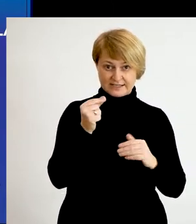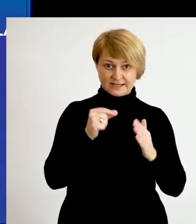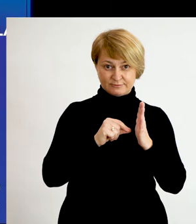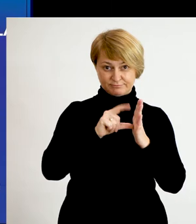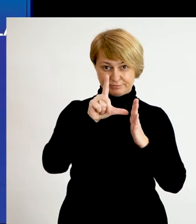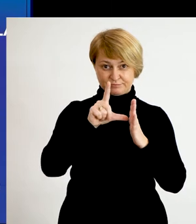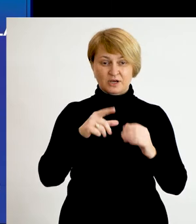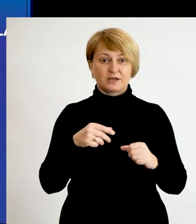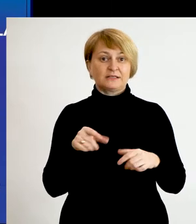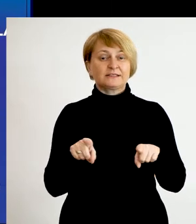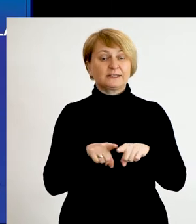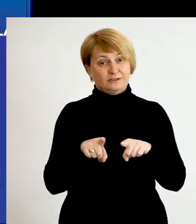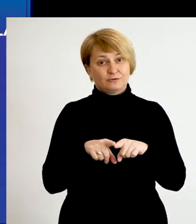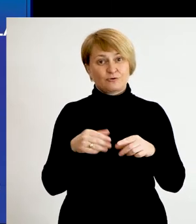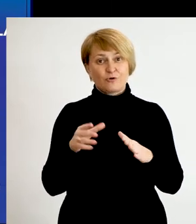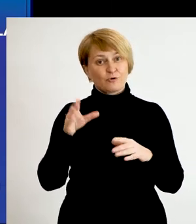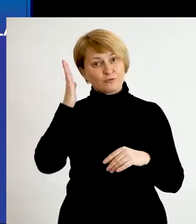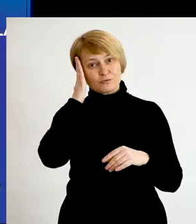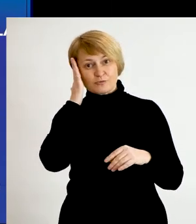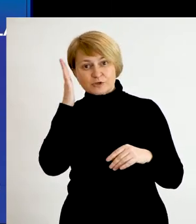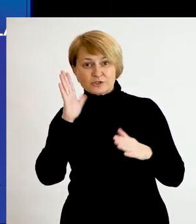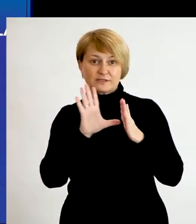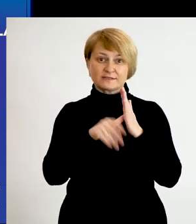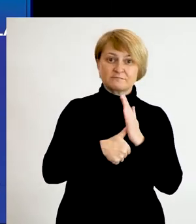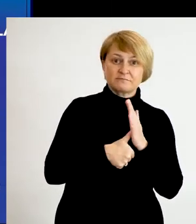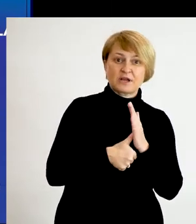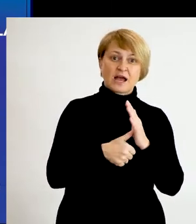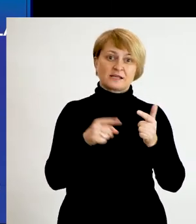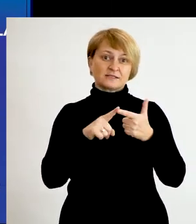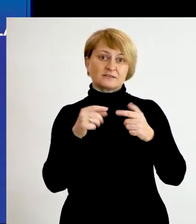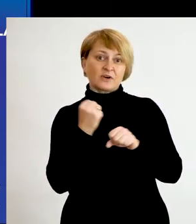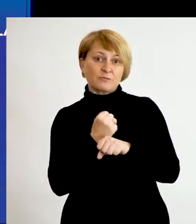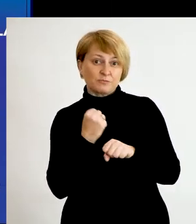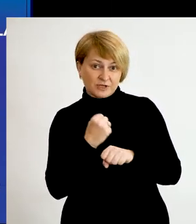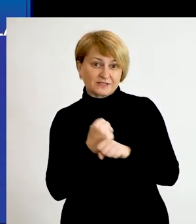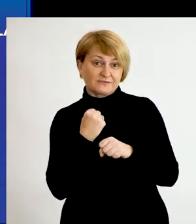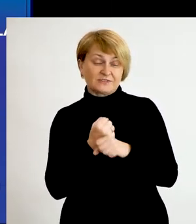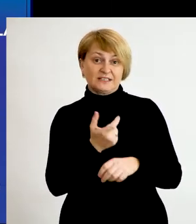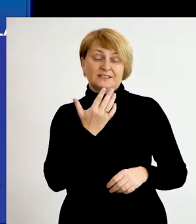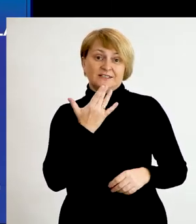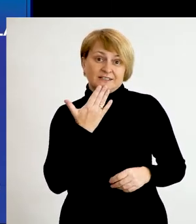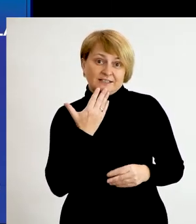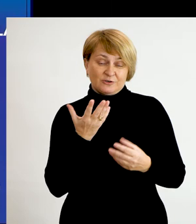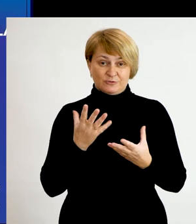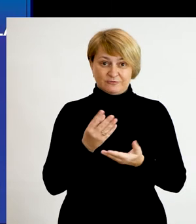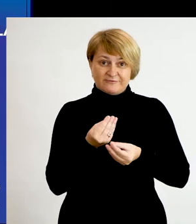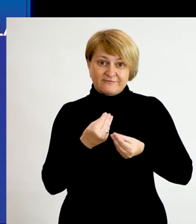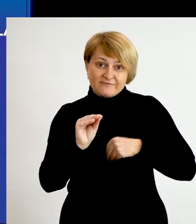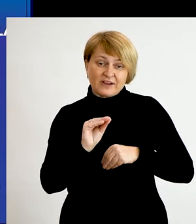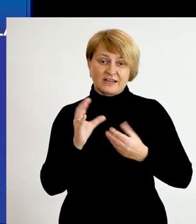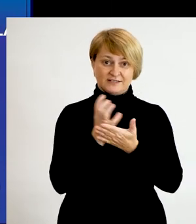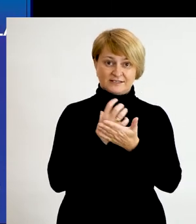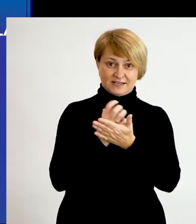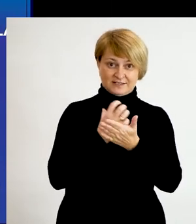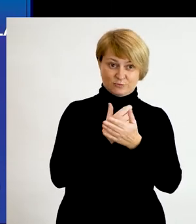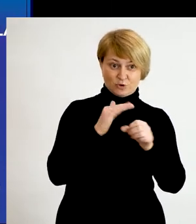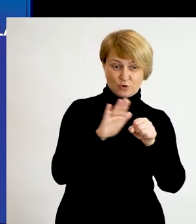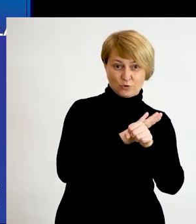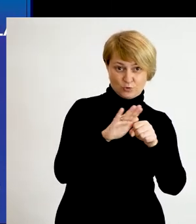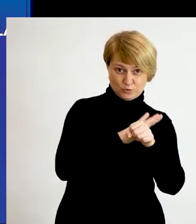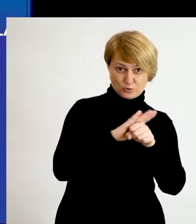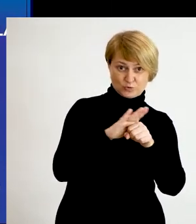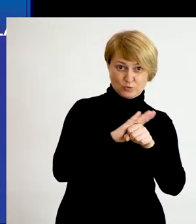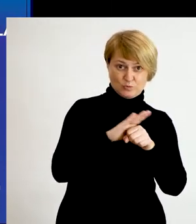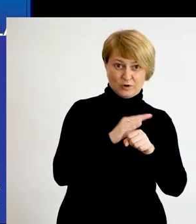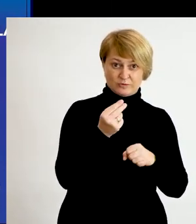oczekują, pracownicy oczekują również pieniędzy na wzrost wynagrodzeń, które kompensowałyby wzrost